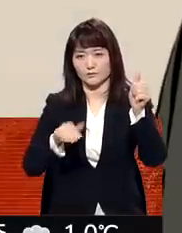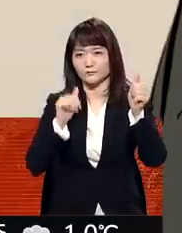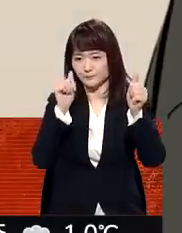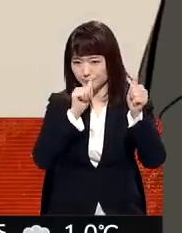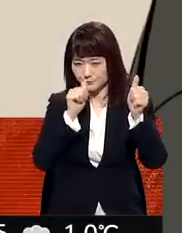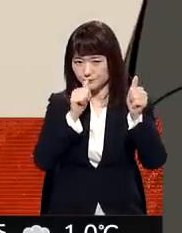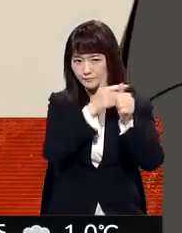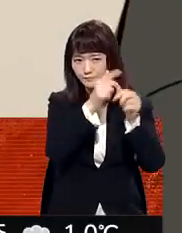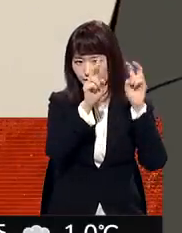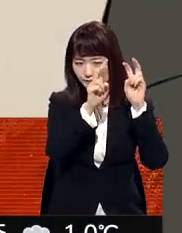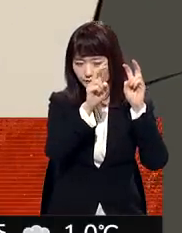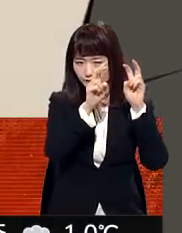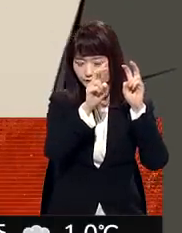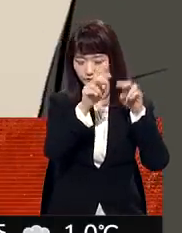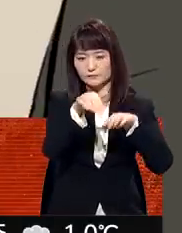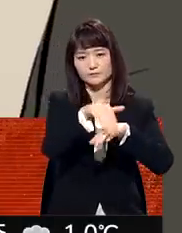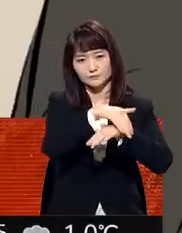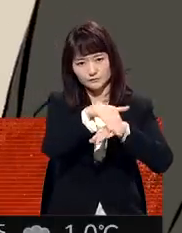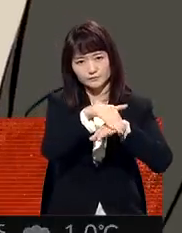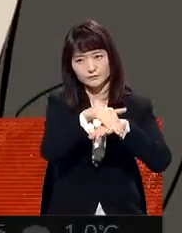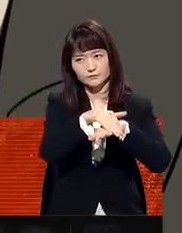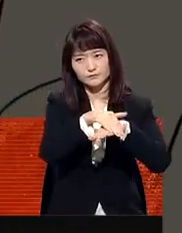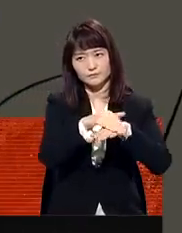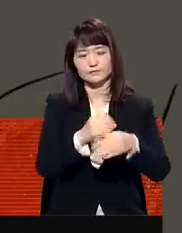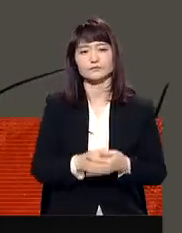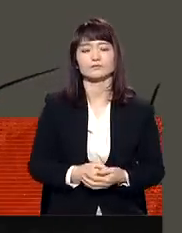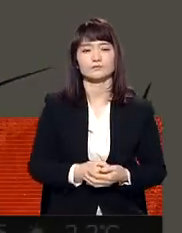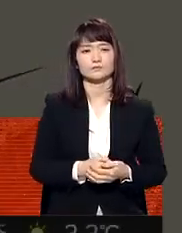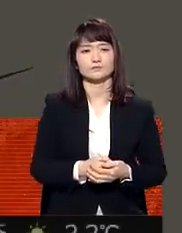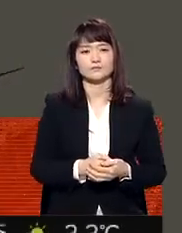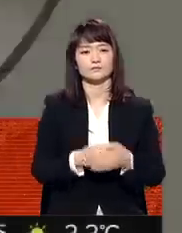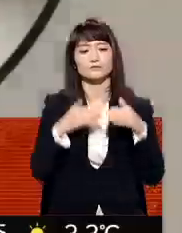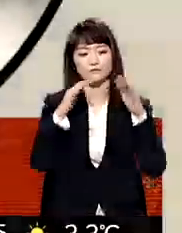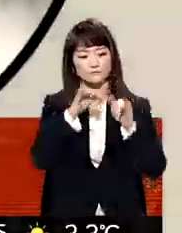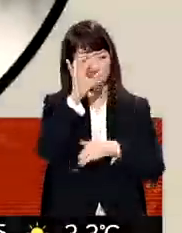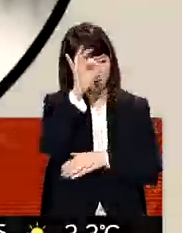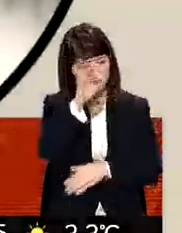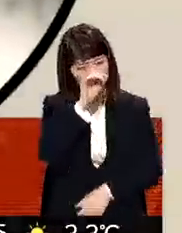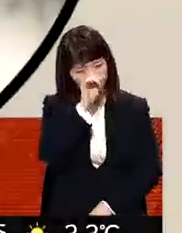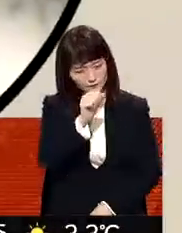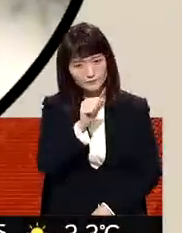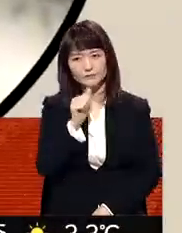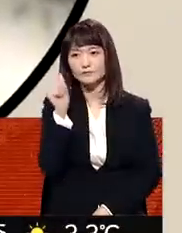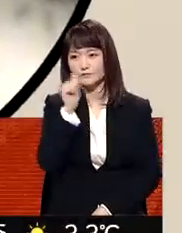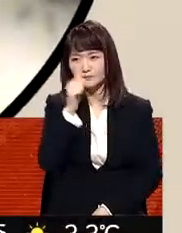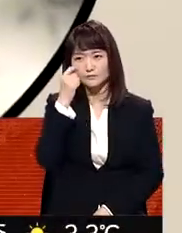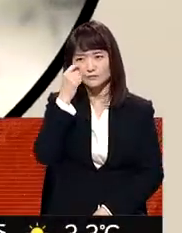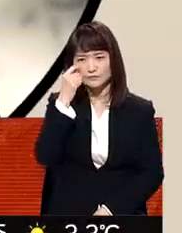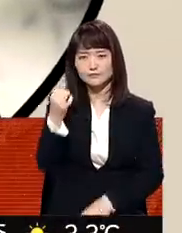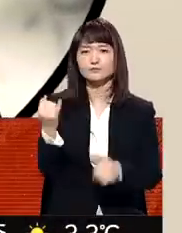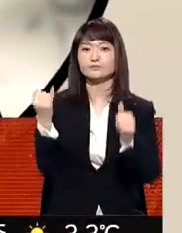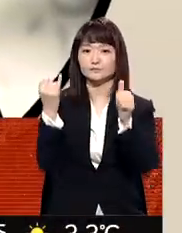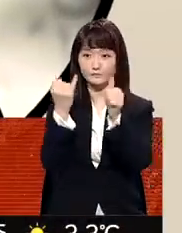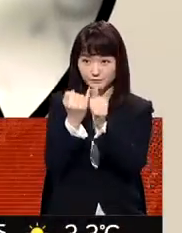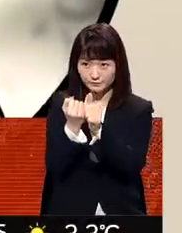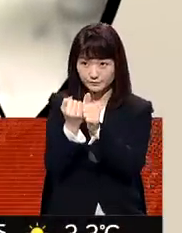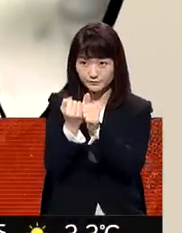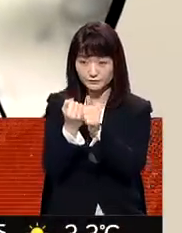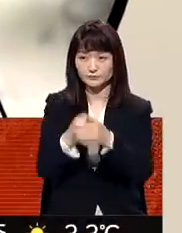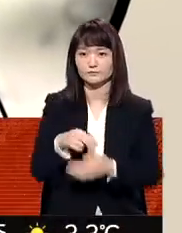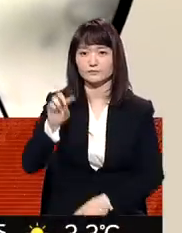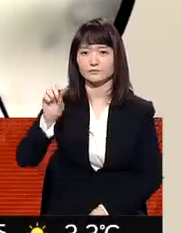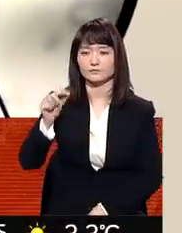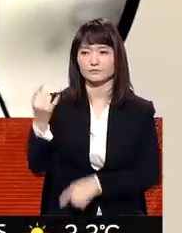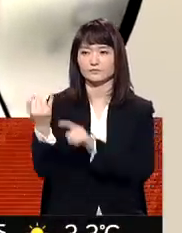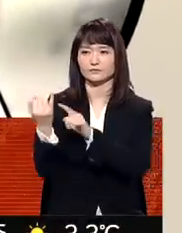있었는데요 진지한 모습이 좋아 보였고 또 어른들도이 남편을 굉장히 좋아했기 때문에 소개받고 6개월 만에 결혼을 했습니다 이번시는